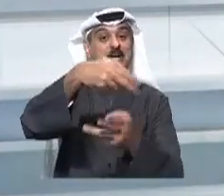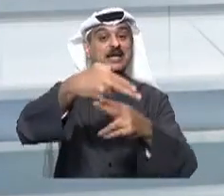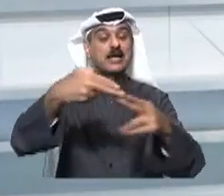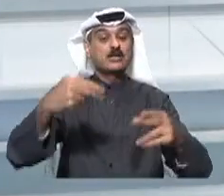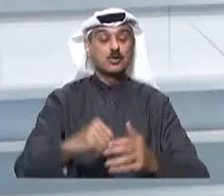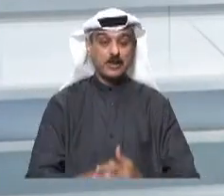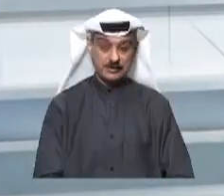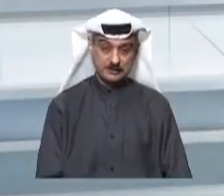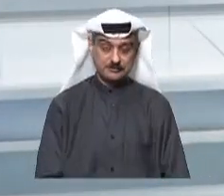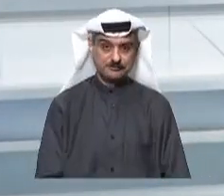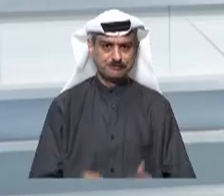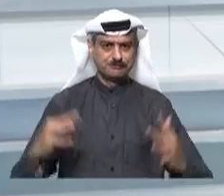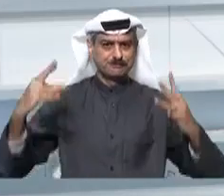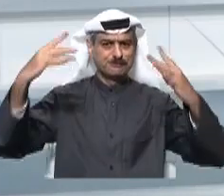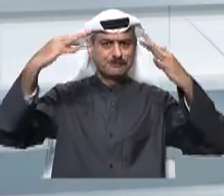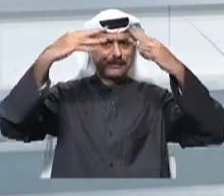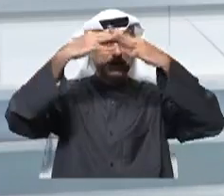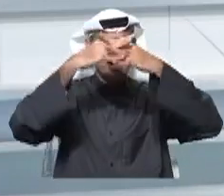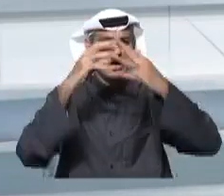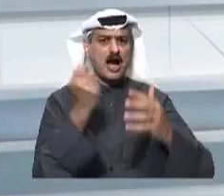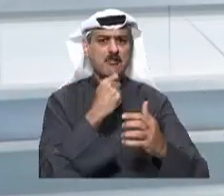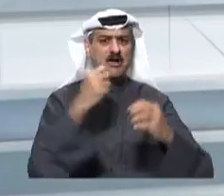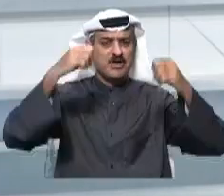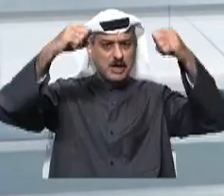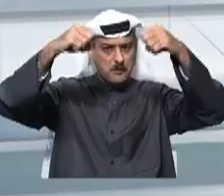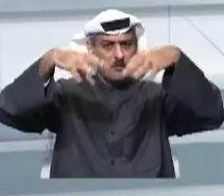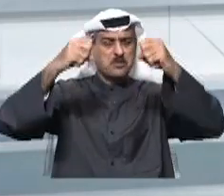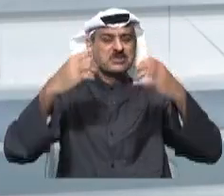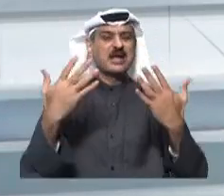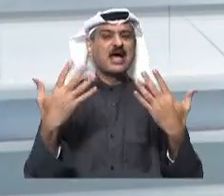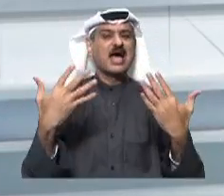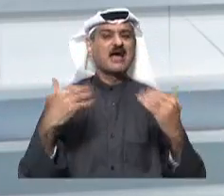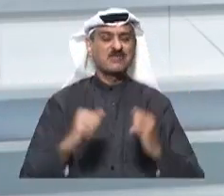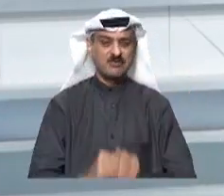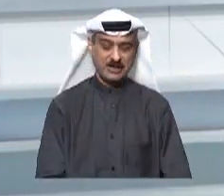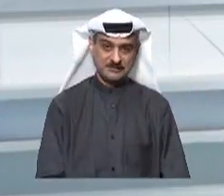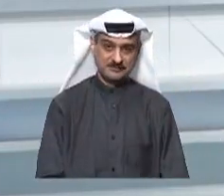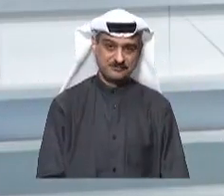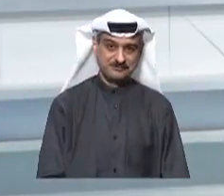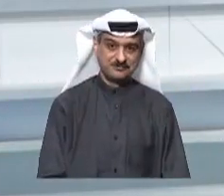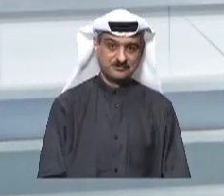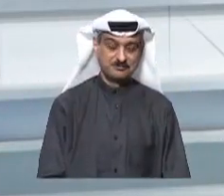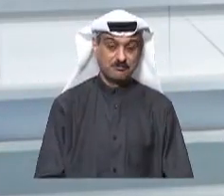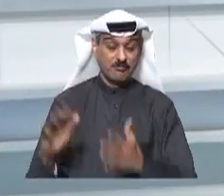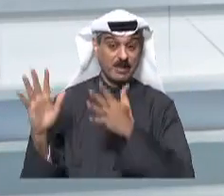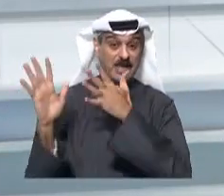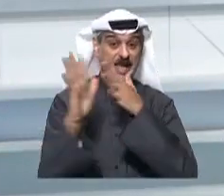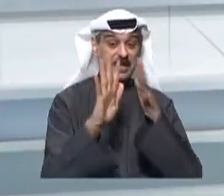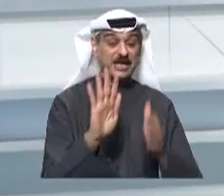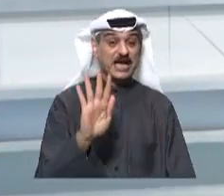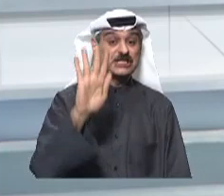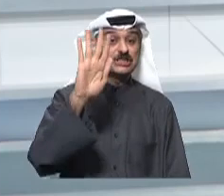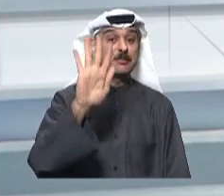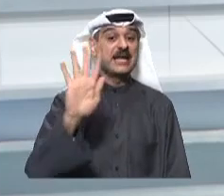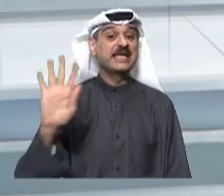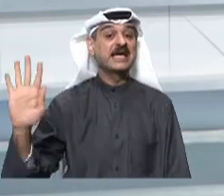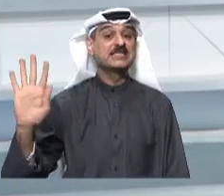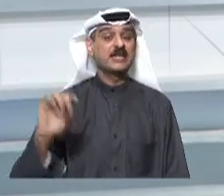أجواء غائمة مع أيضا أمطار خفيفة متفرقة في بعض المناطق، رياح حاليا شمالية شرقية